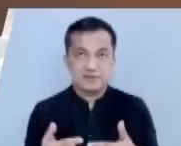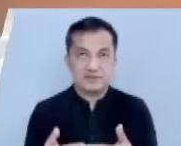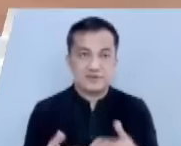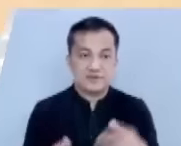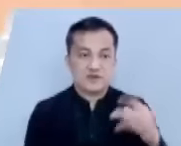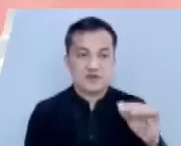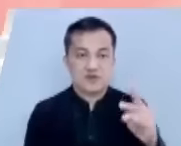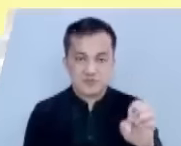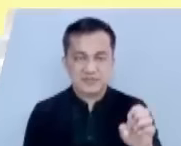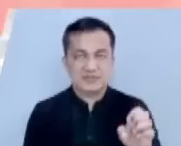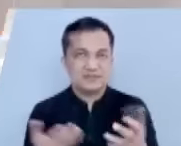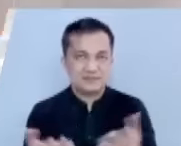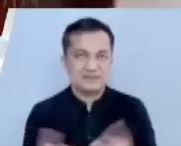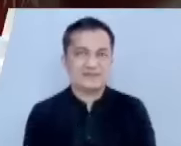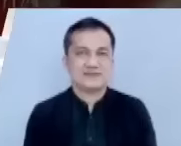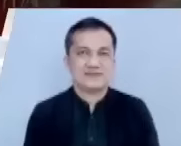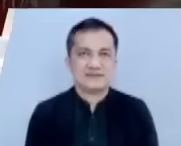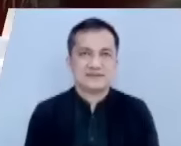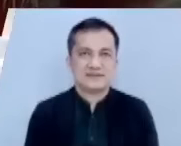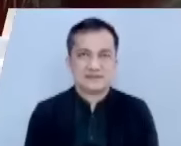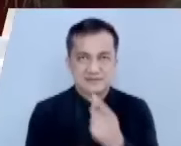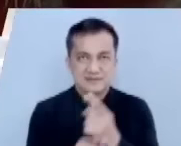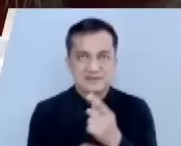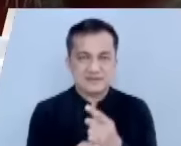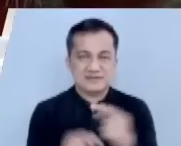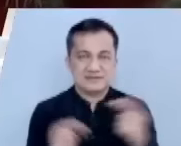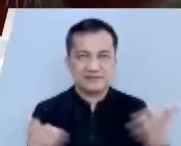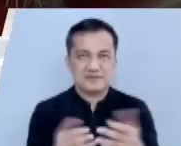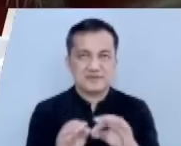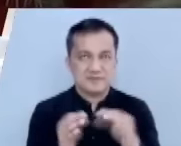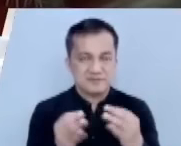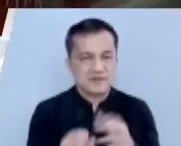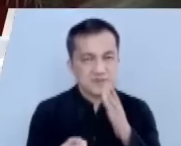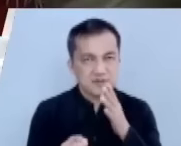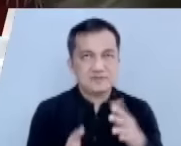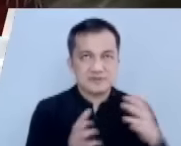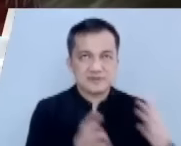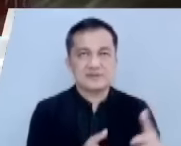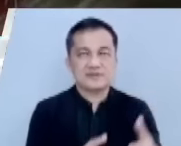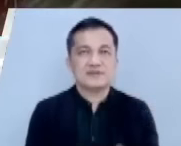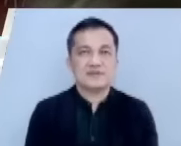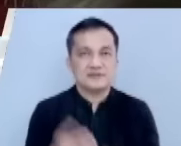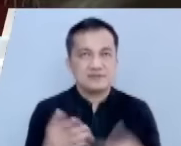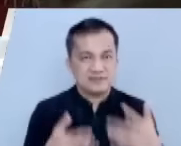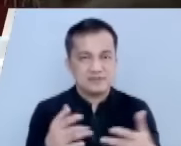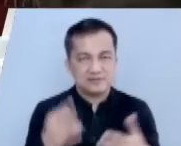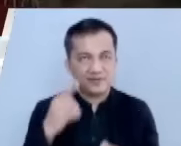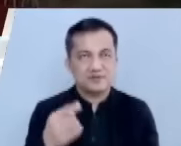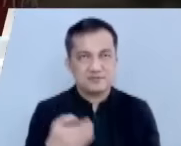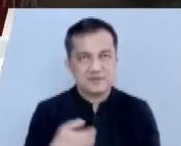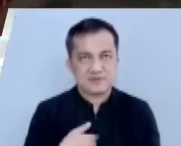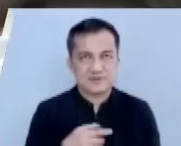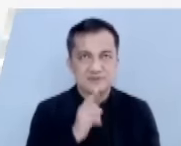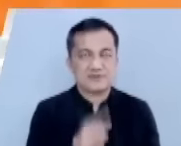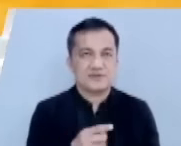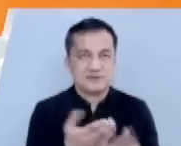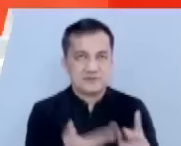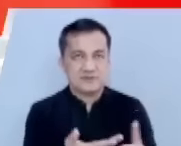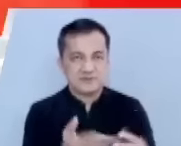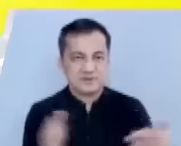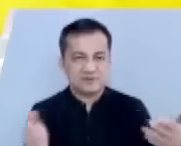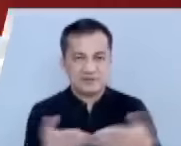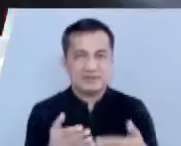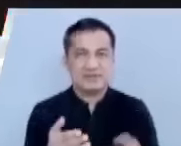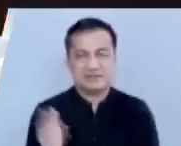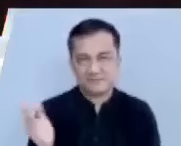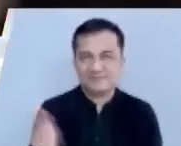dyan. Not a lot of people have met my family from my mom's side, so it'll be exciting for me for them to, you know, meet Kai.